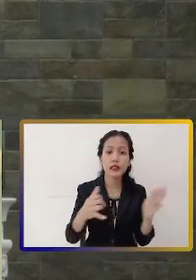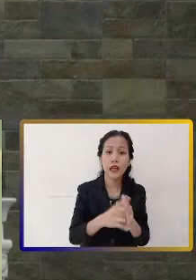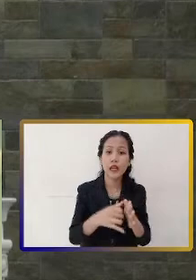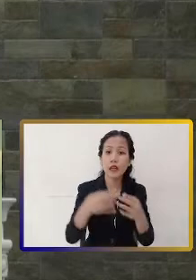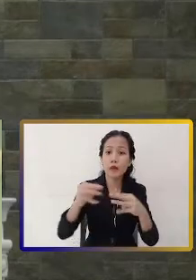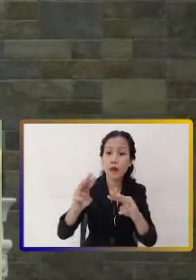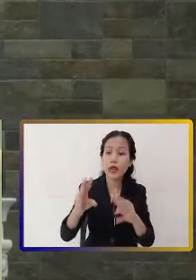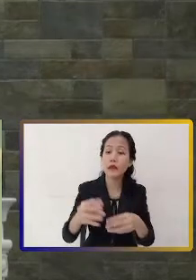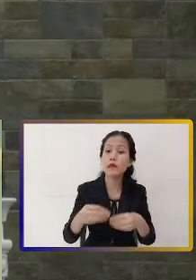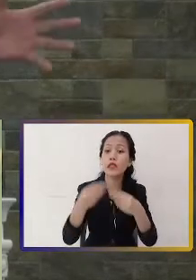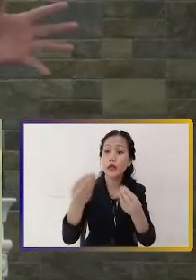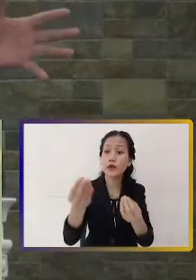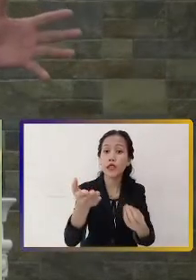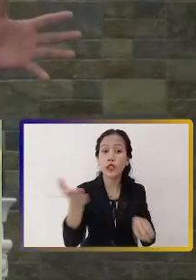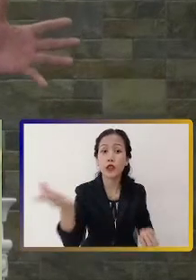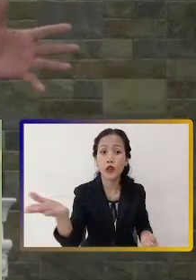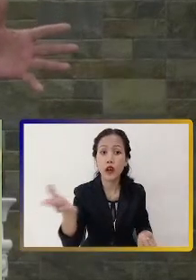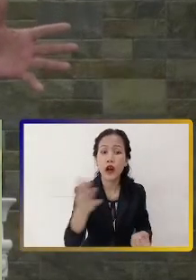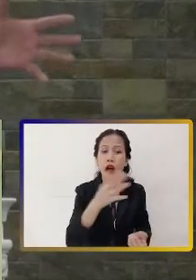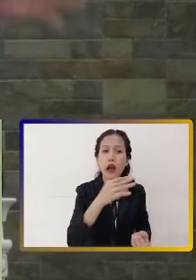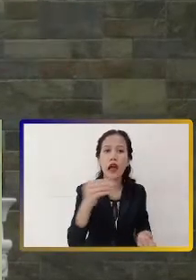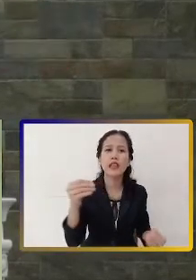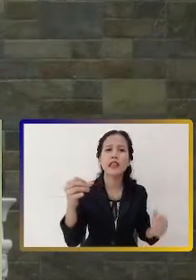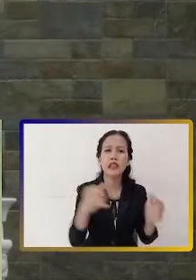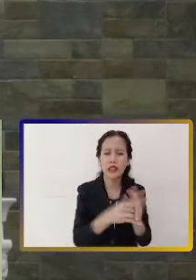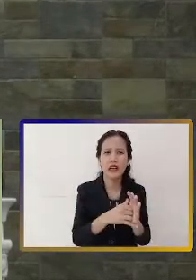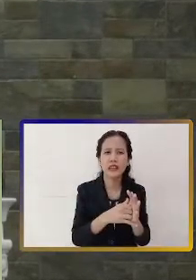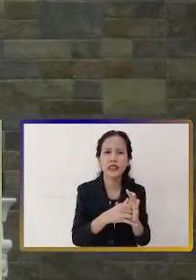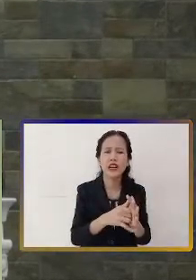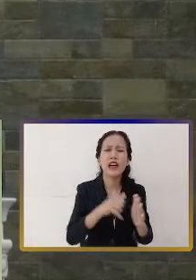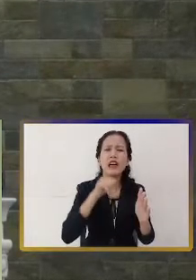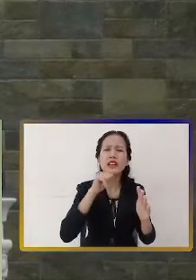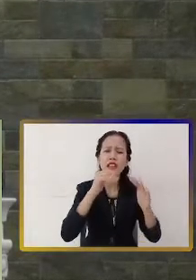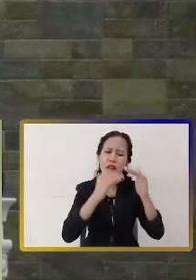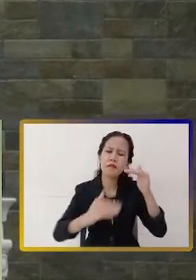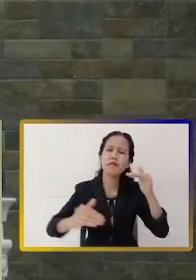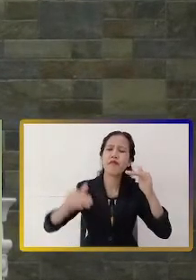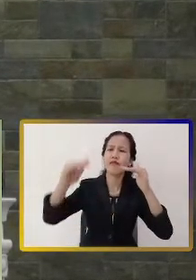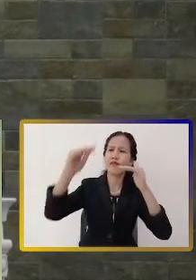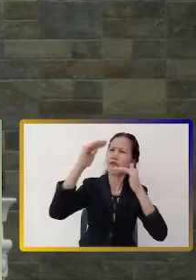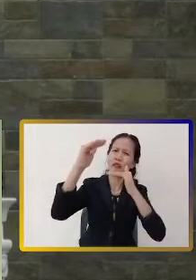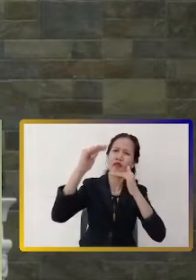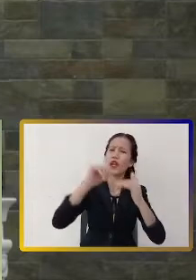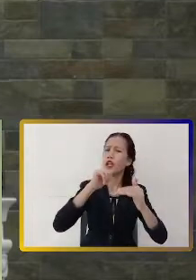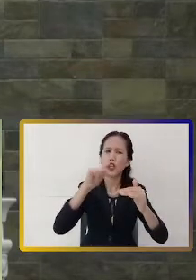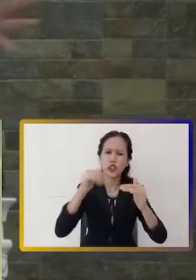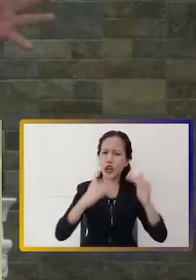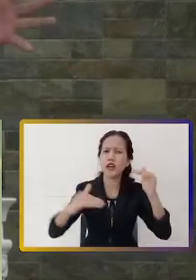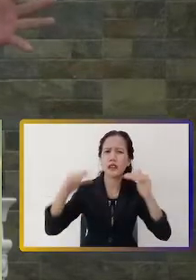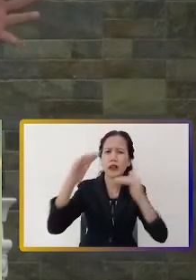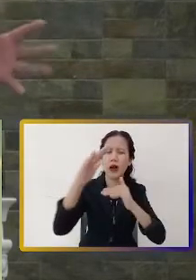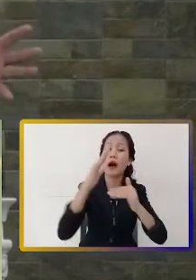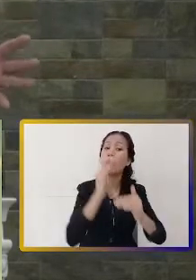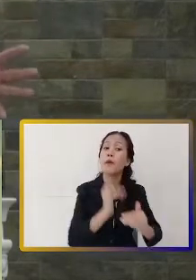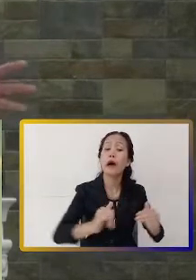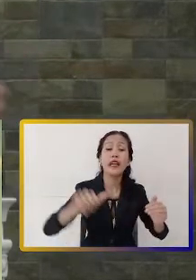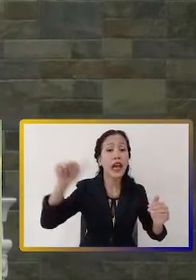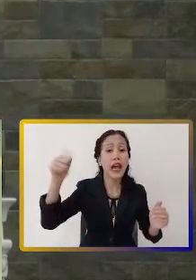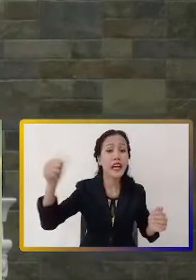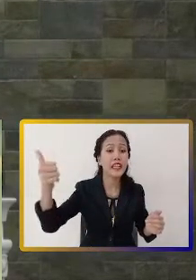ka malalampasan ng kahit sino paman. Sa iyong kapanahunan at maging sa pagkatapos ng iyong